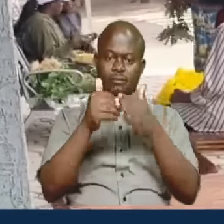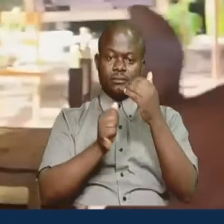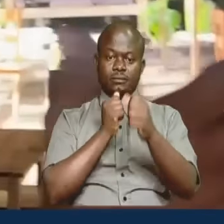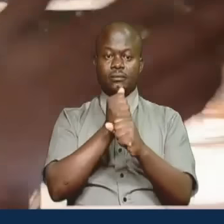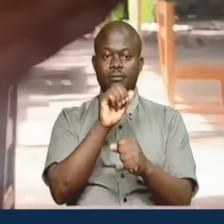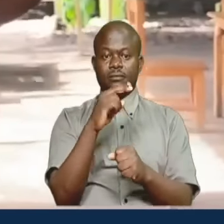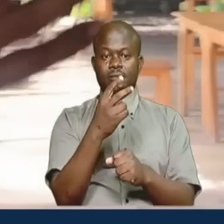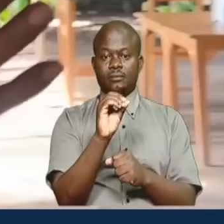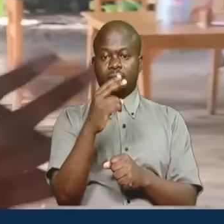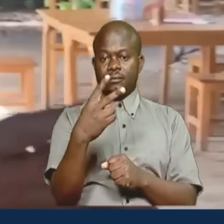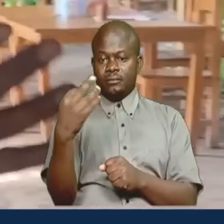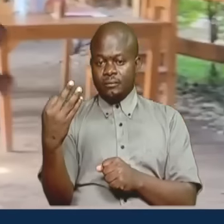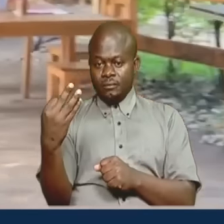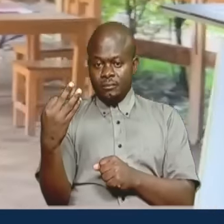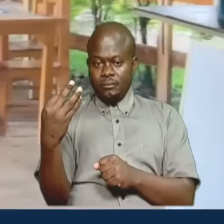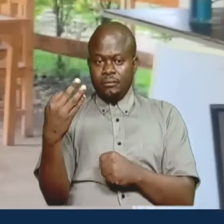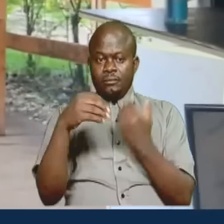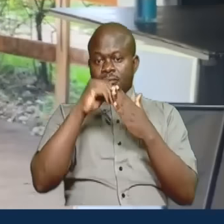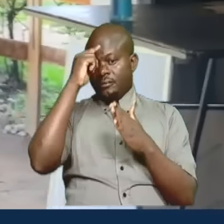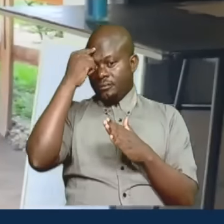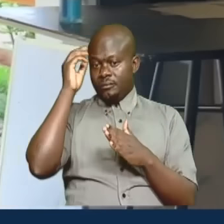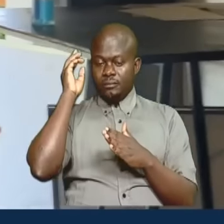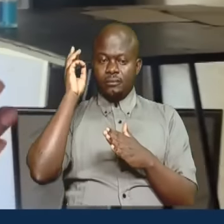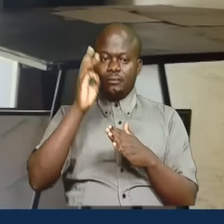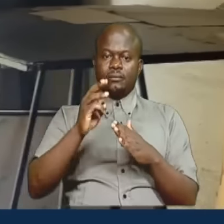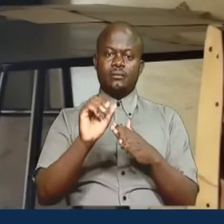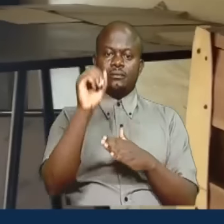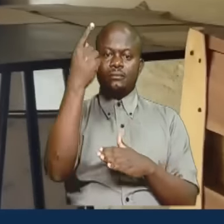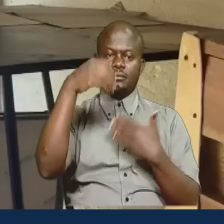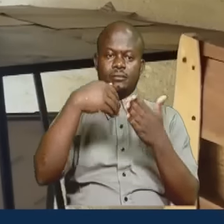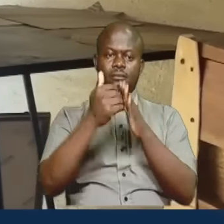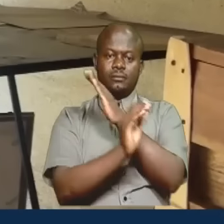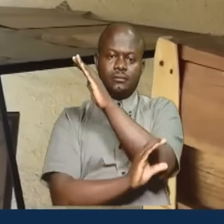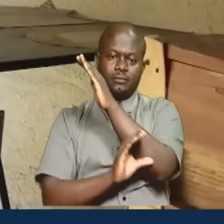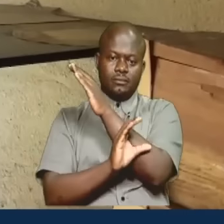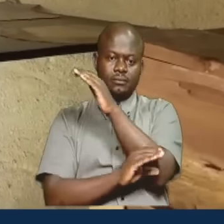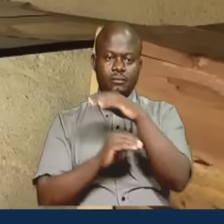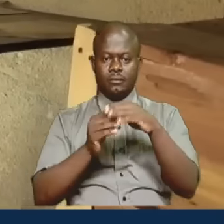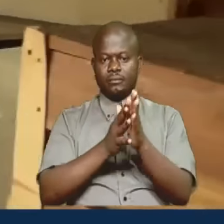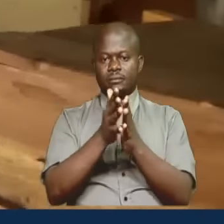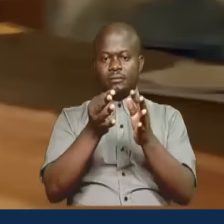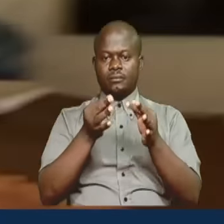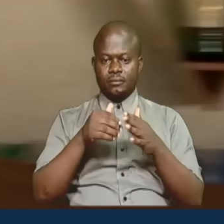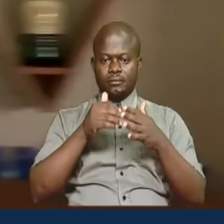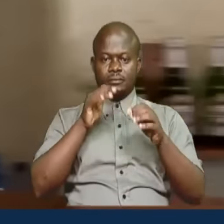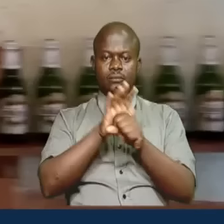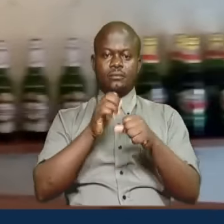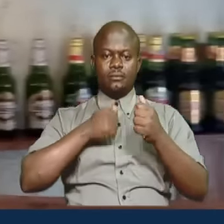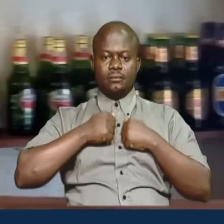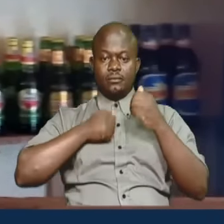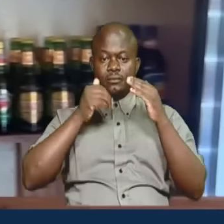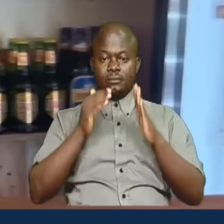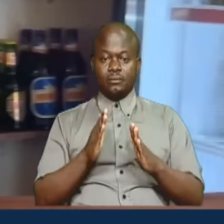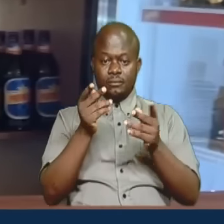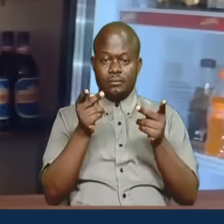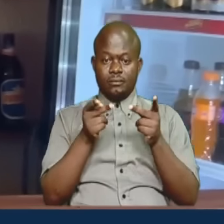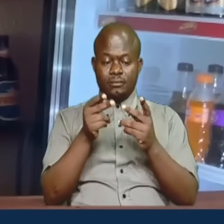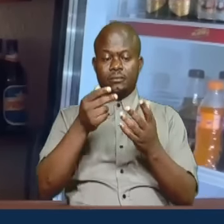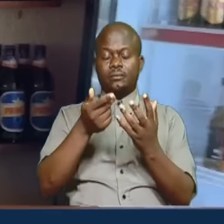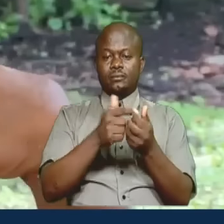wa 2023 Ubuhinde bwari ku isonga mu bihugu byashoye imari nyinshi mu Rwanda aho yabarirwaga